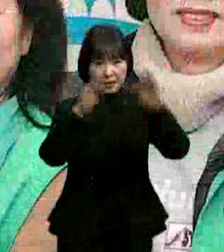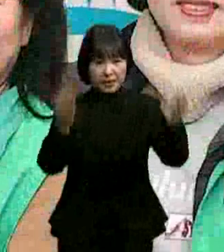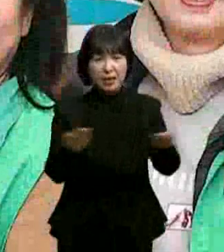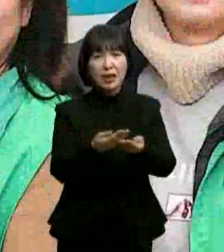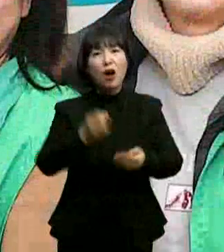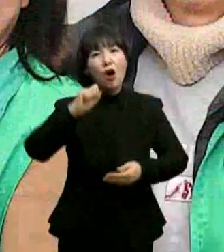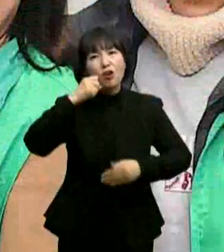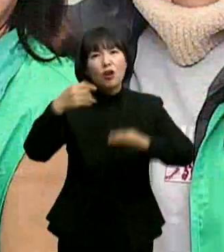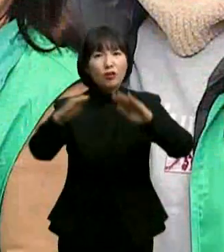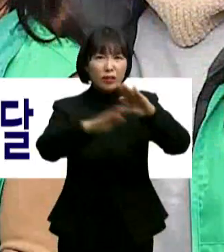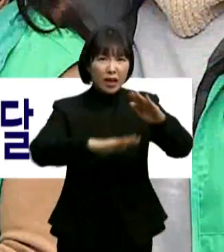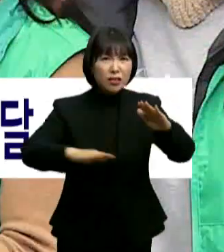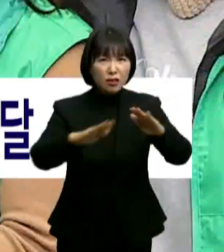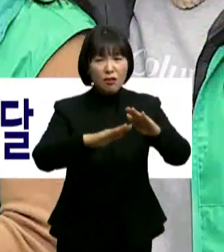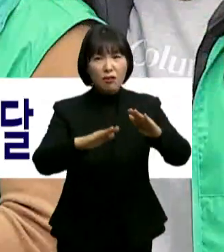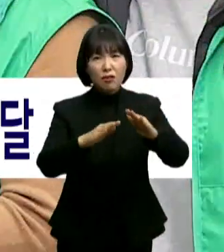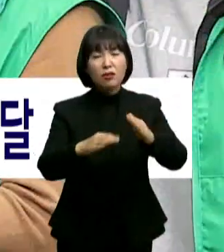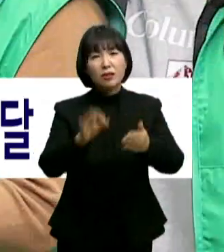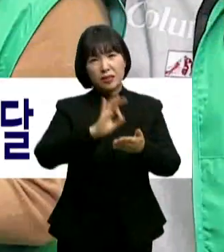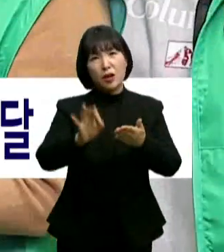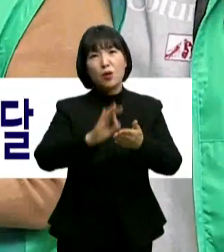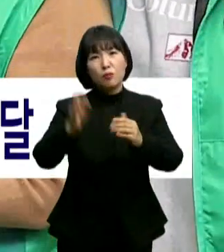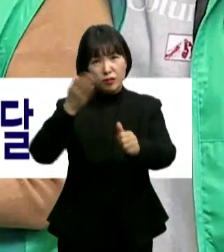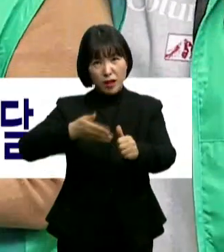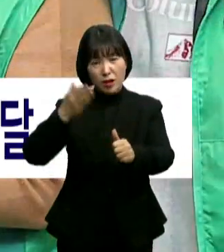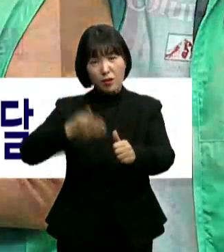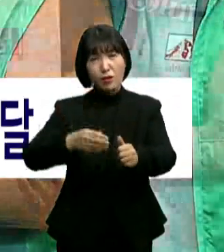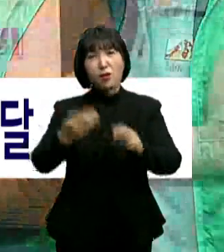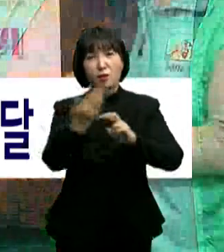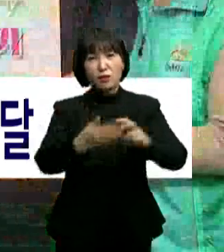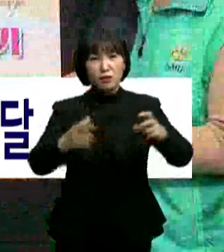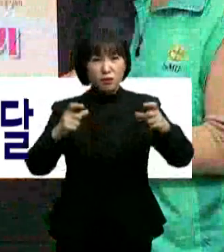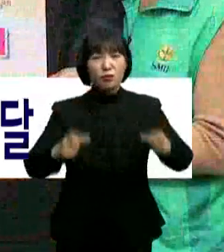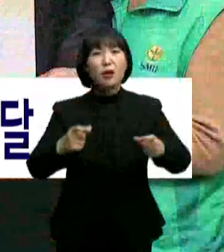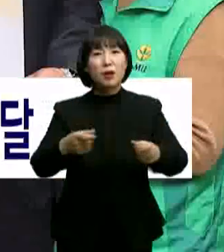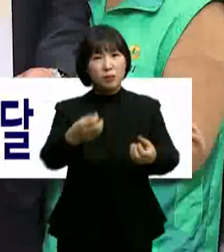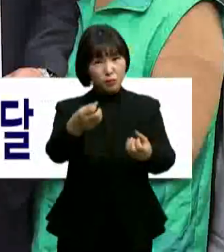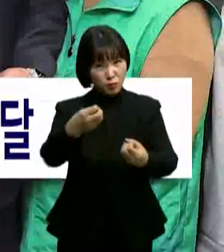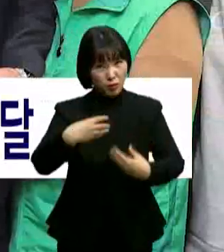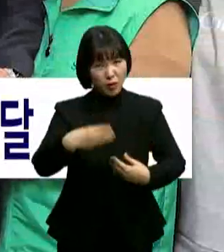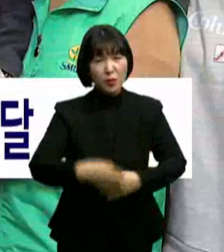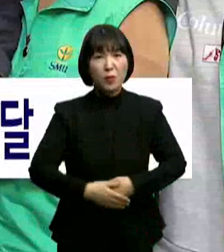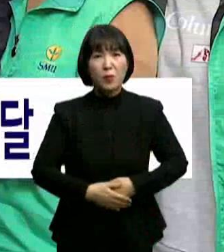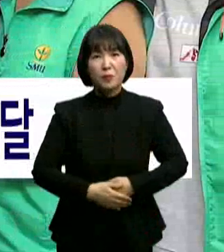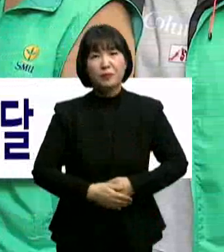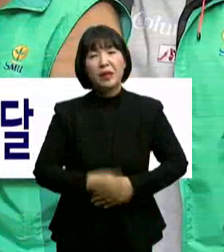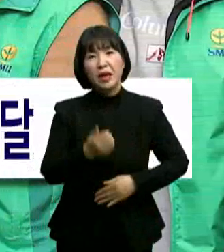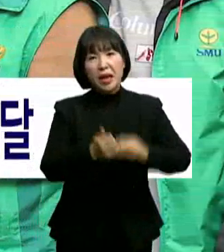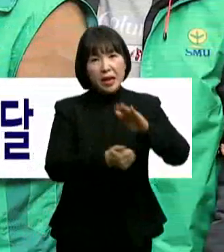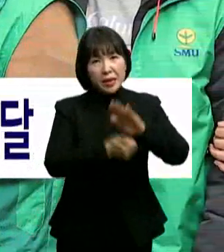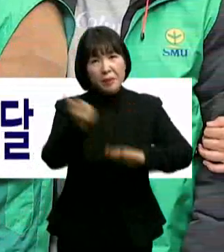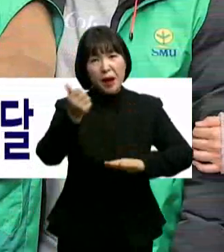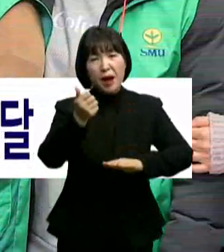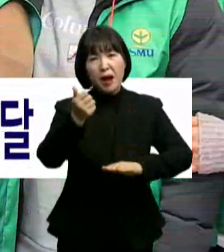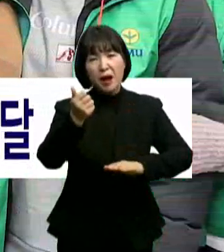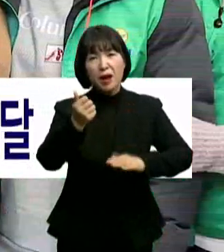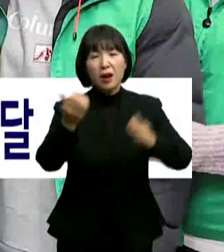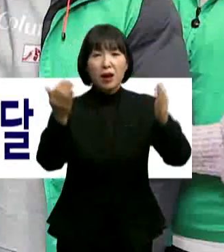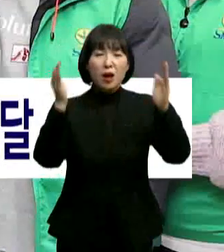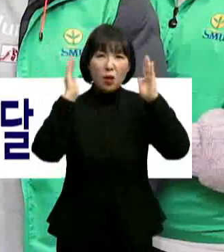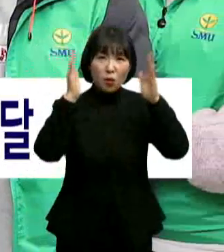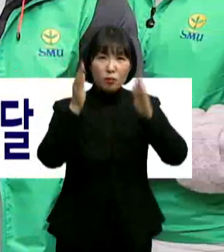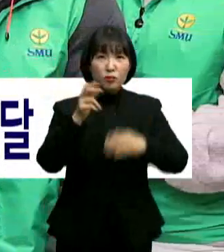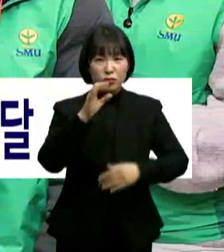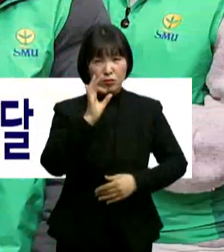미추월 구에 보내고요 미추월 노인인력 개발 센터는 청운 대학교의 희망 장학금 500만 원을